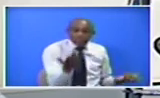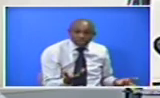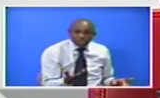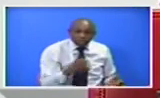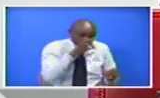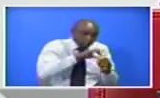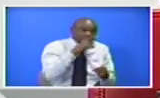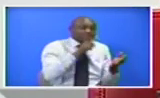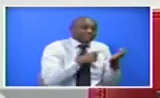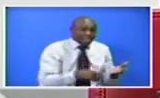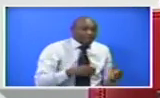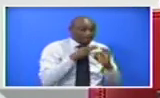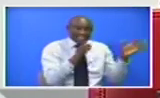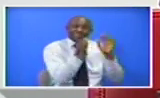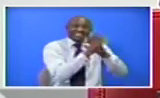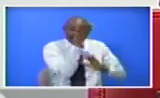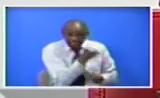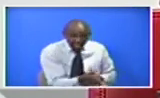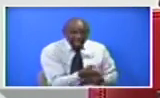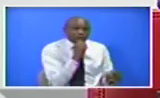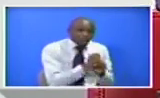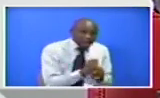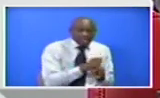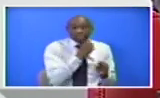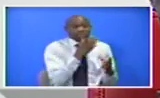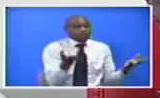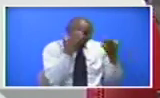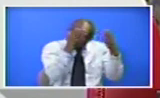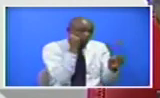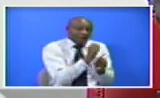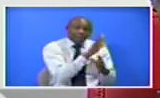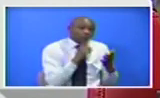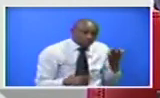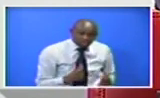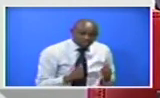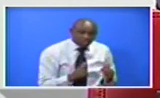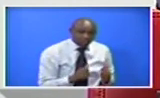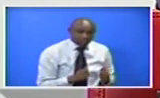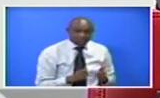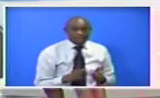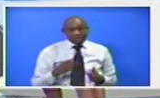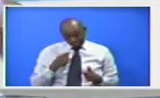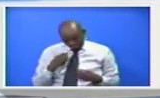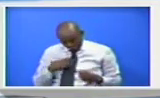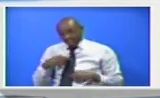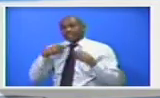hivi na hivi. Lakini kama waziri yupo tayari anatenda, mimi ni naibu tu msimamizi wa mawaziri, basi kazi yangu. Acha nikupatie mfano.